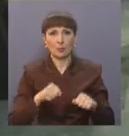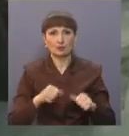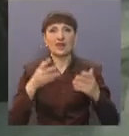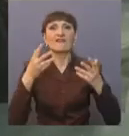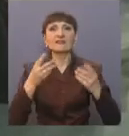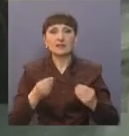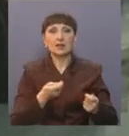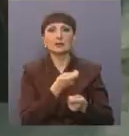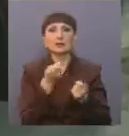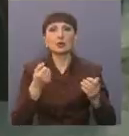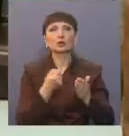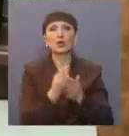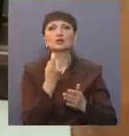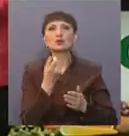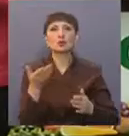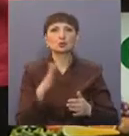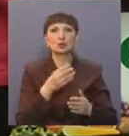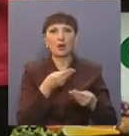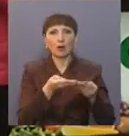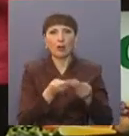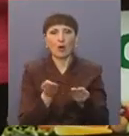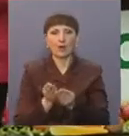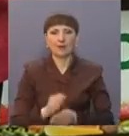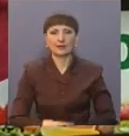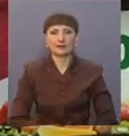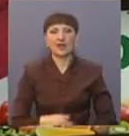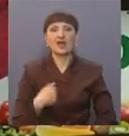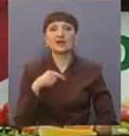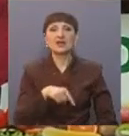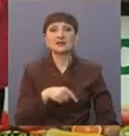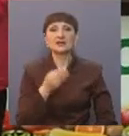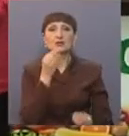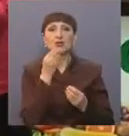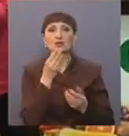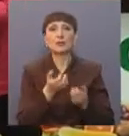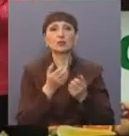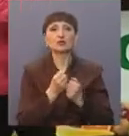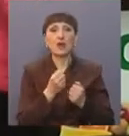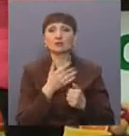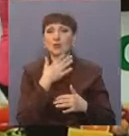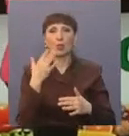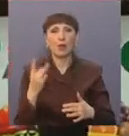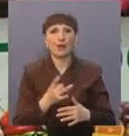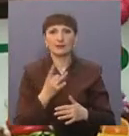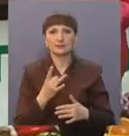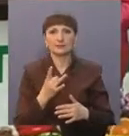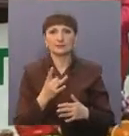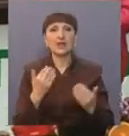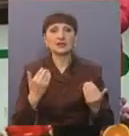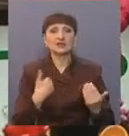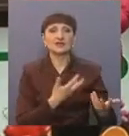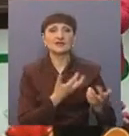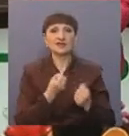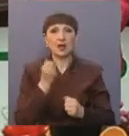общественники раздают до 100 порций. Я здесь обеды получаю уже не первый день. Вот сейчас взял